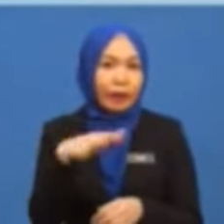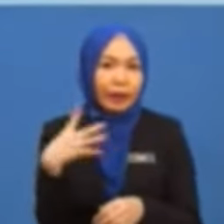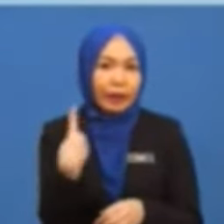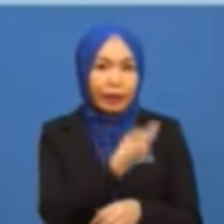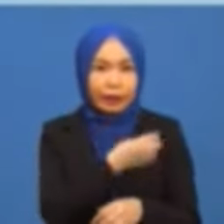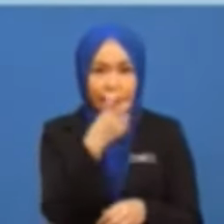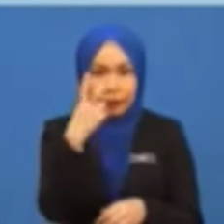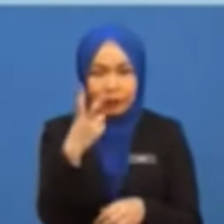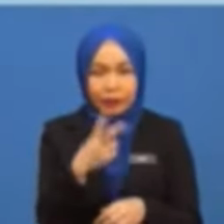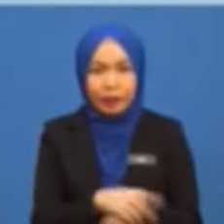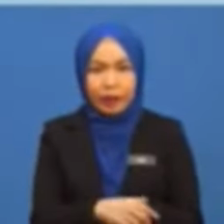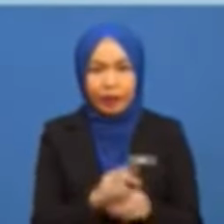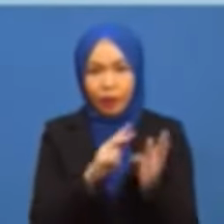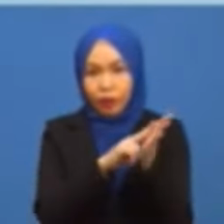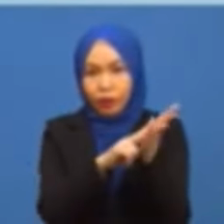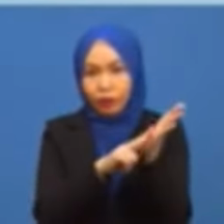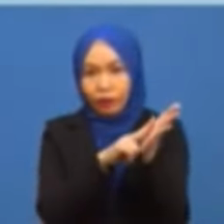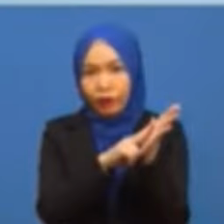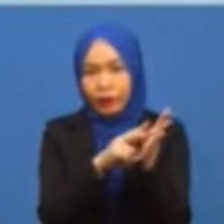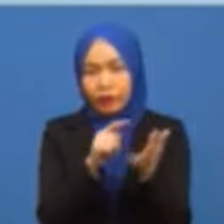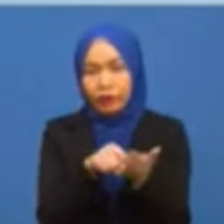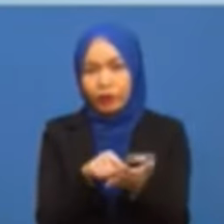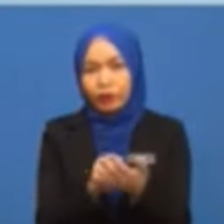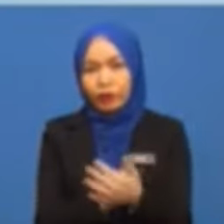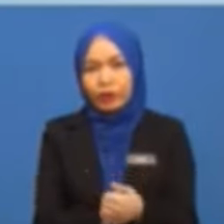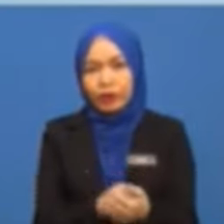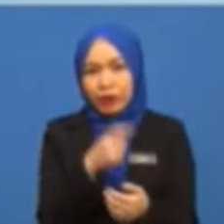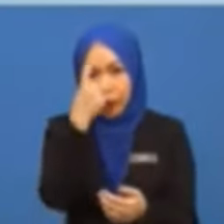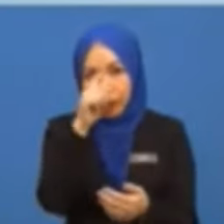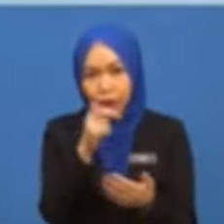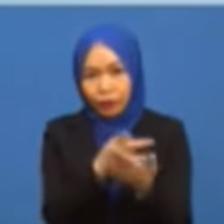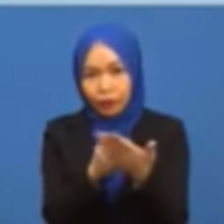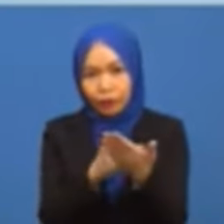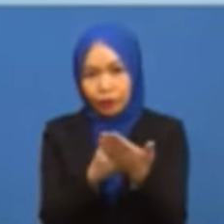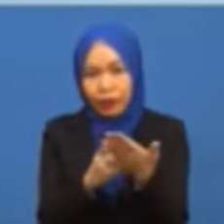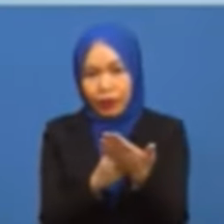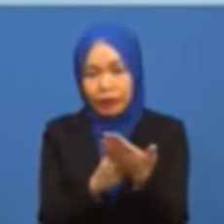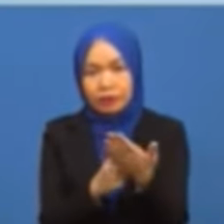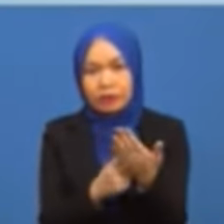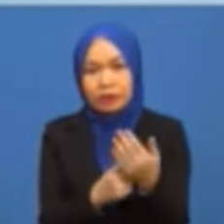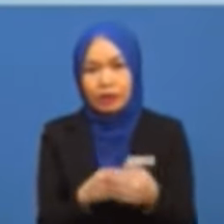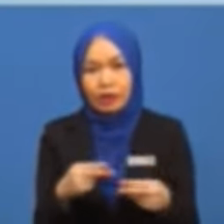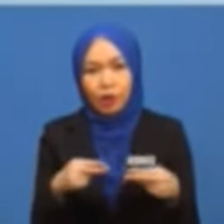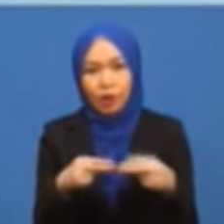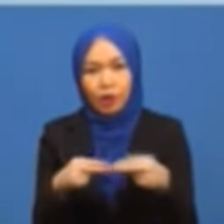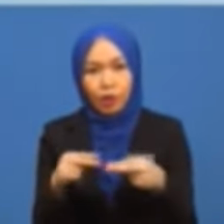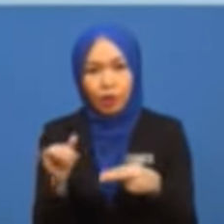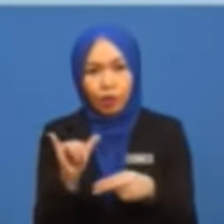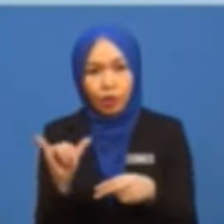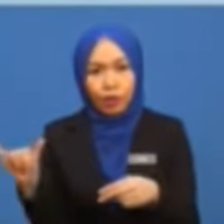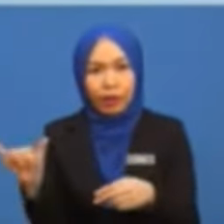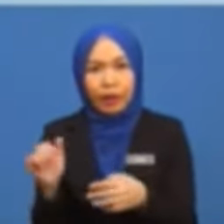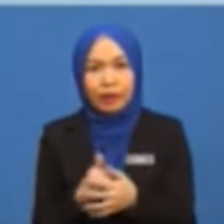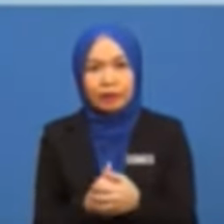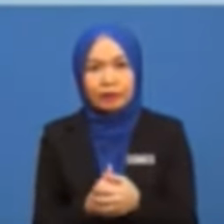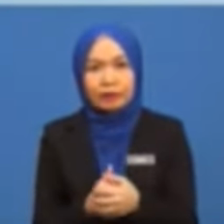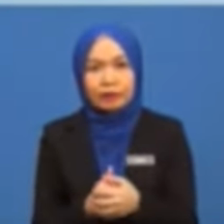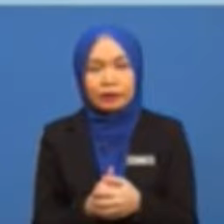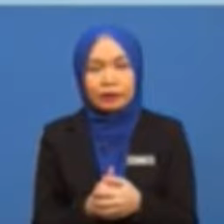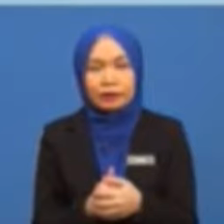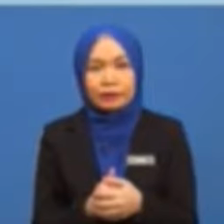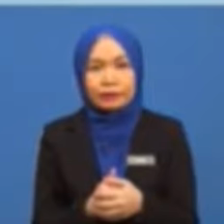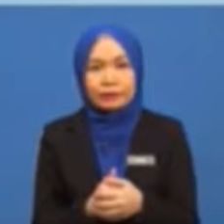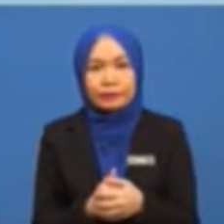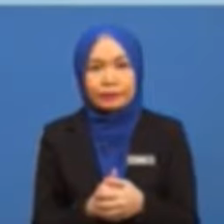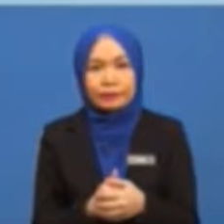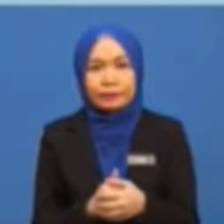untuk mengkaji hubungan kepekatan ion hidrogen dan kepekatan ion hidroksida dengan nilai